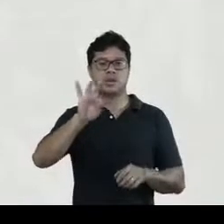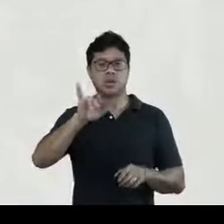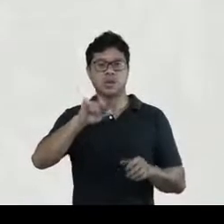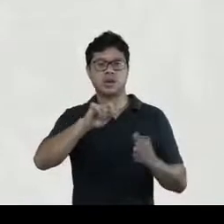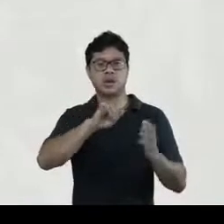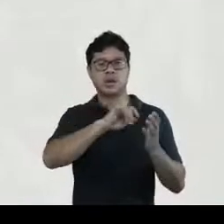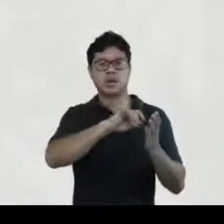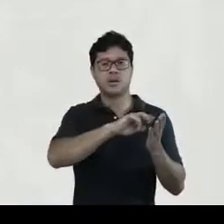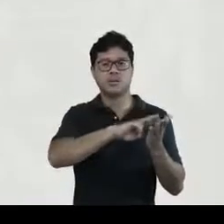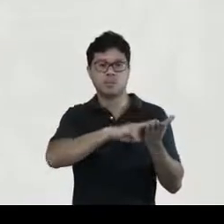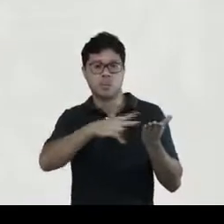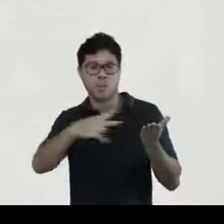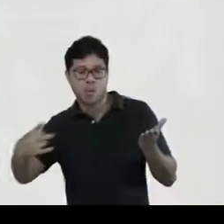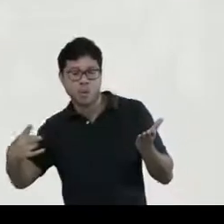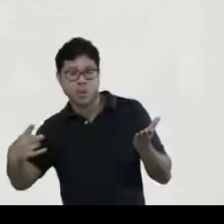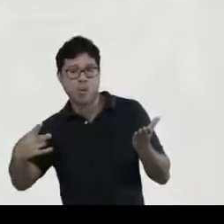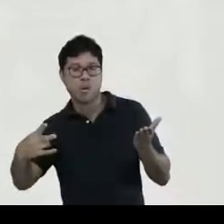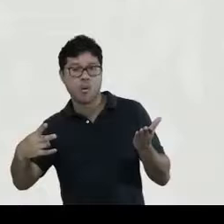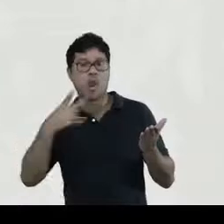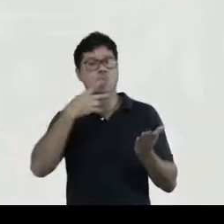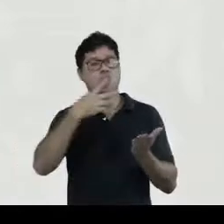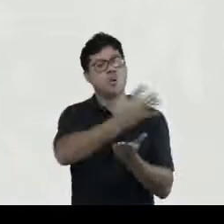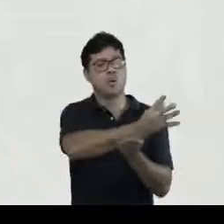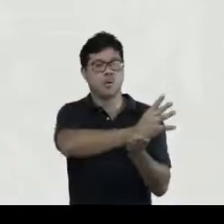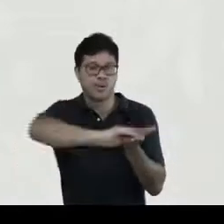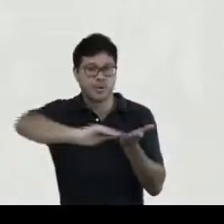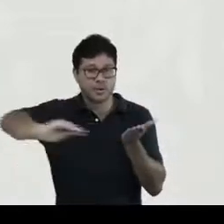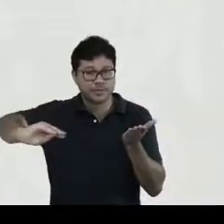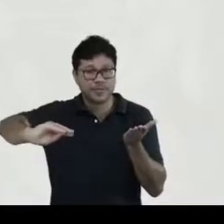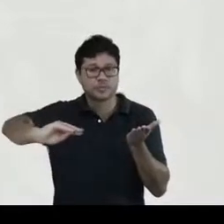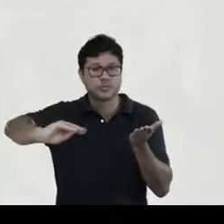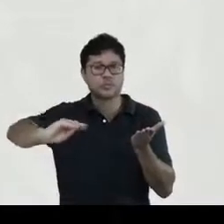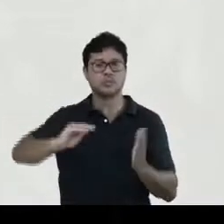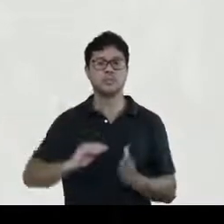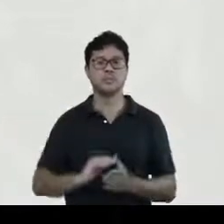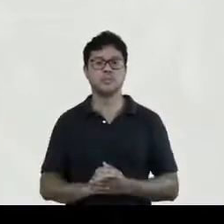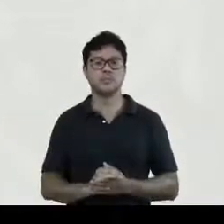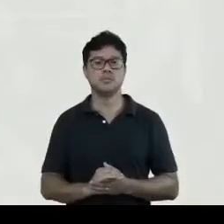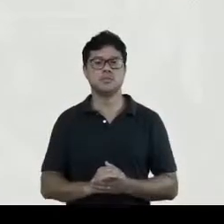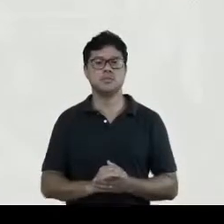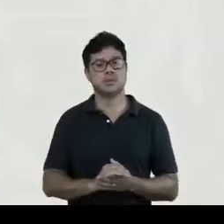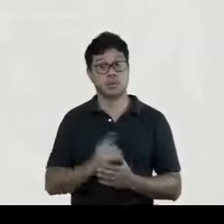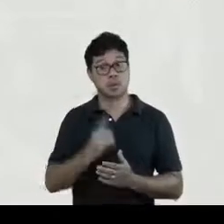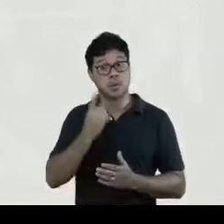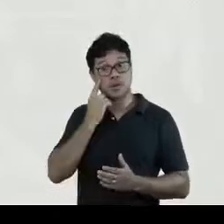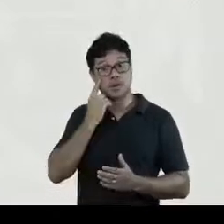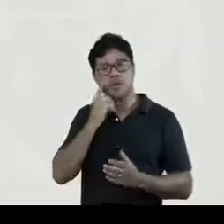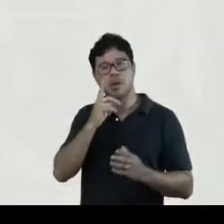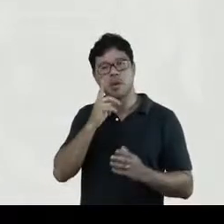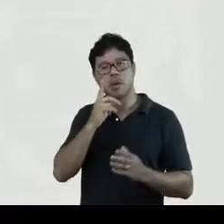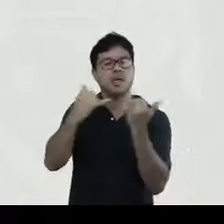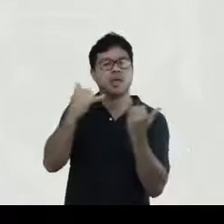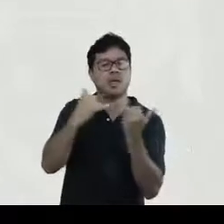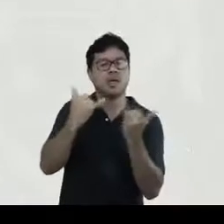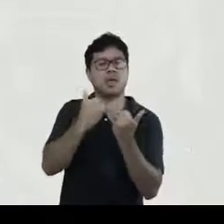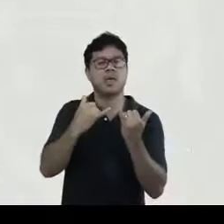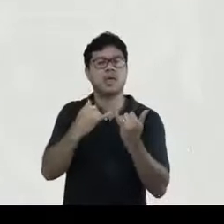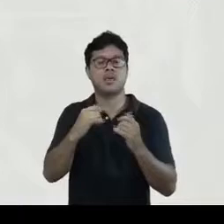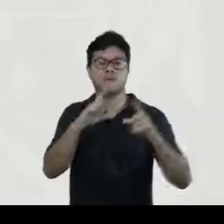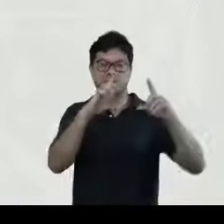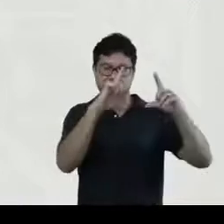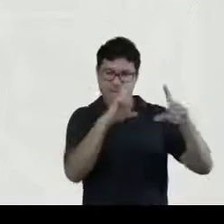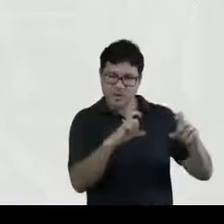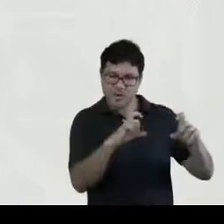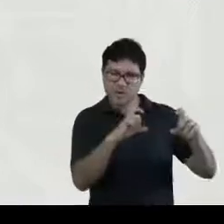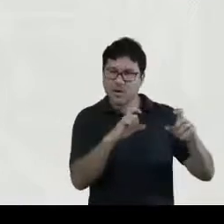die tatsächlich optisch einem Foto sehr nahe kommt das ist zwar in Deutschland erfunden worden aber das